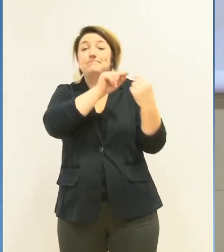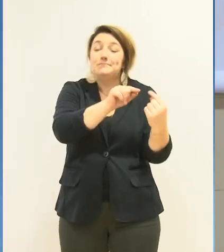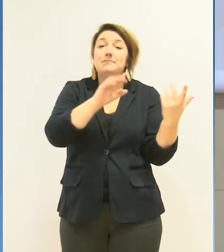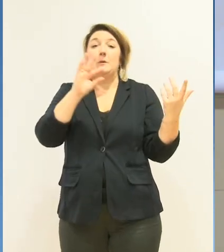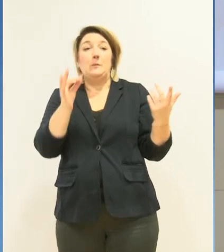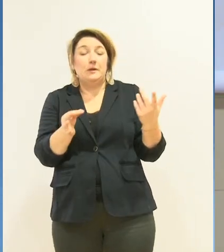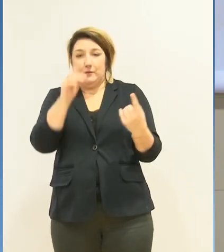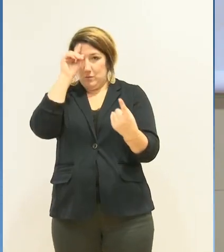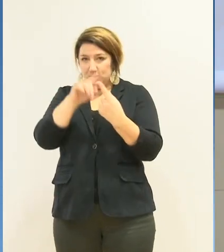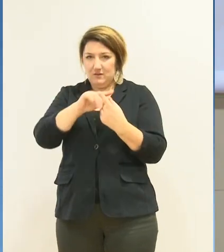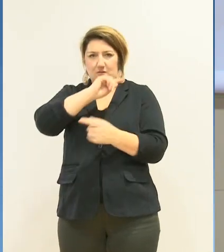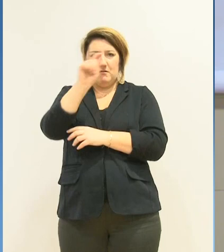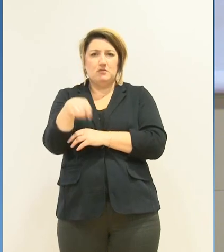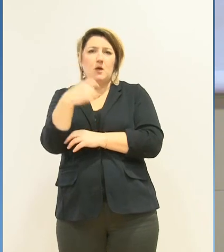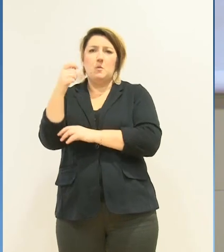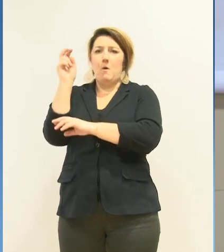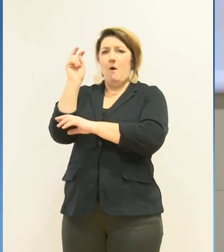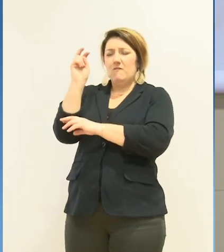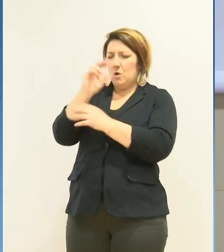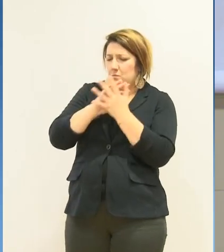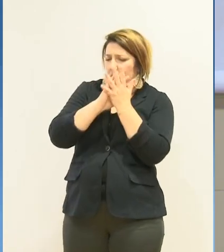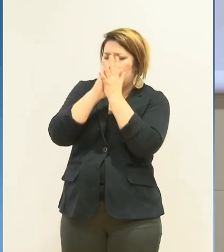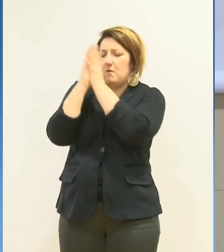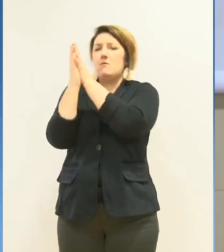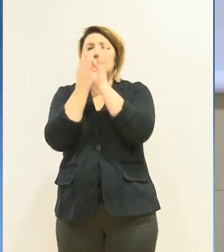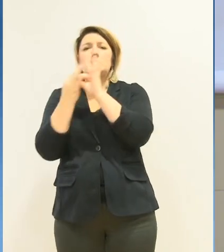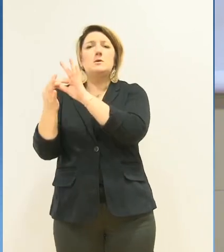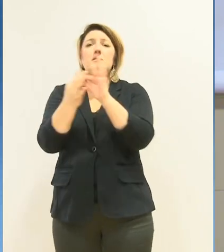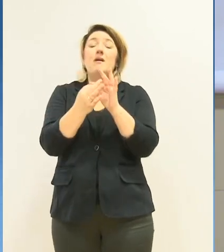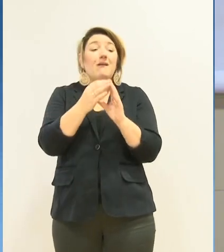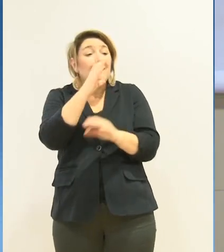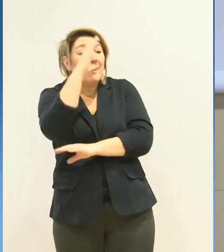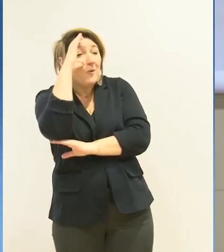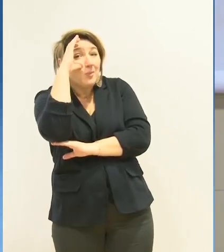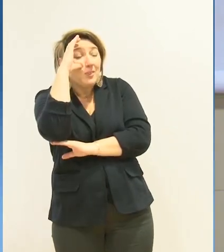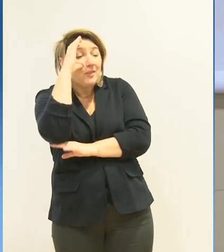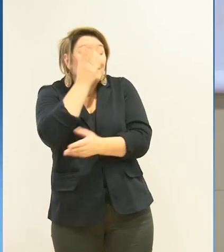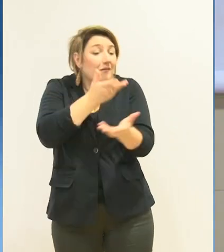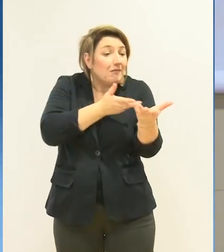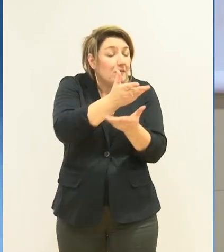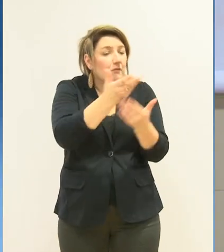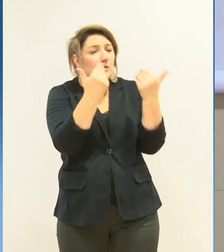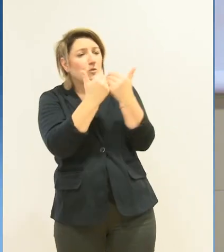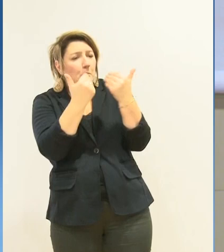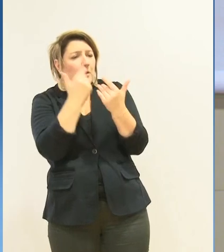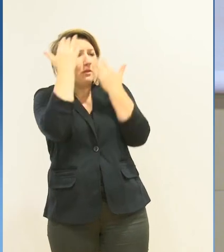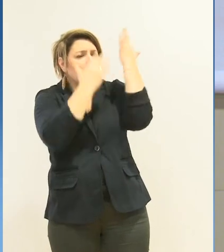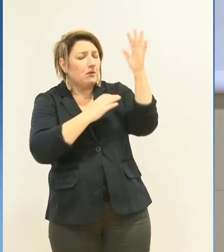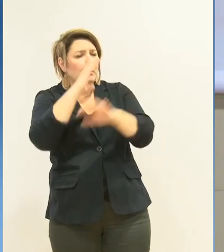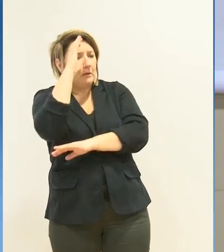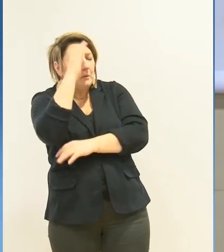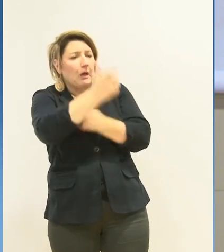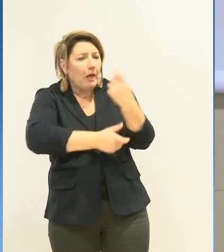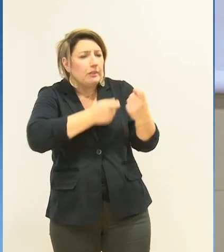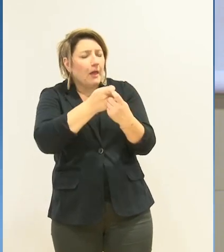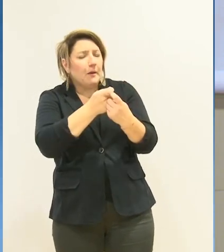environnementale et solidaire savoir écouter l'autre savoie ont considéré ces demandes et ses inquiétudes sa voix en tenir compte